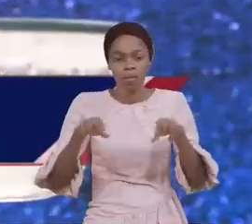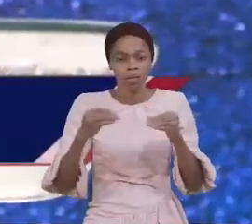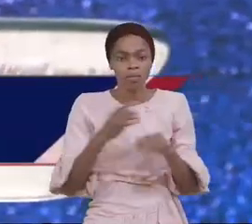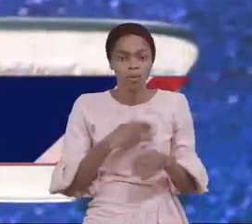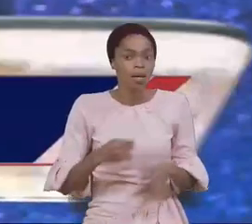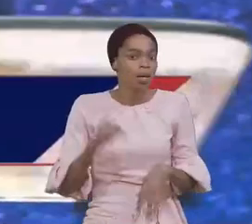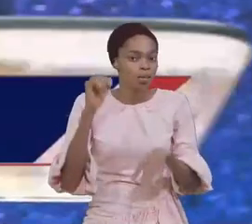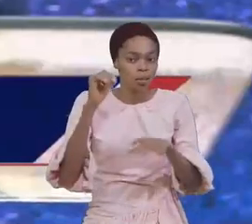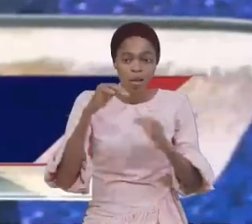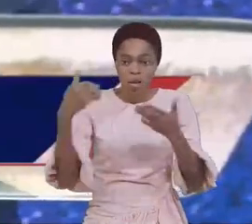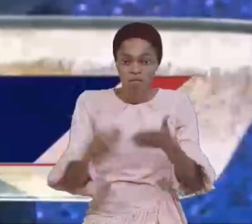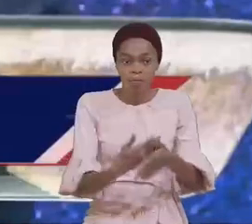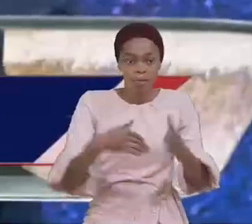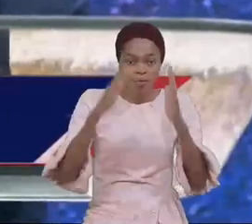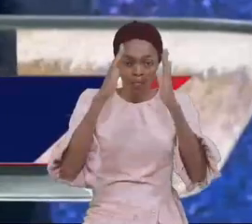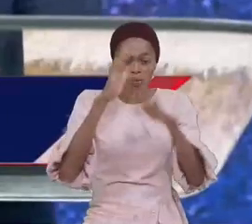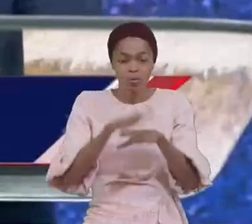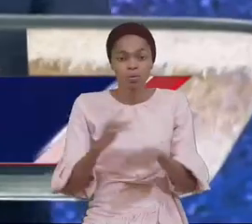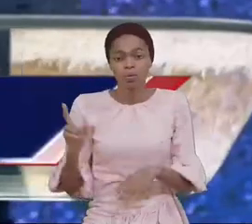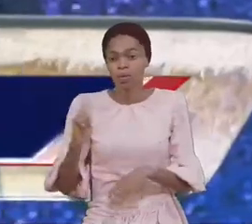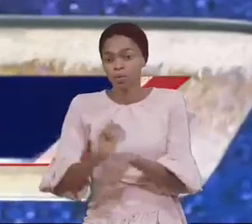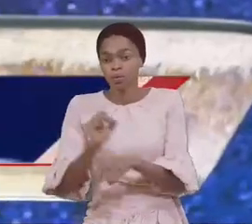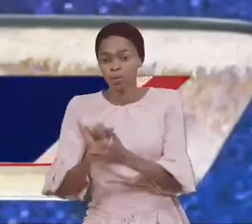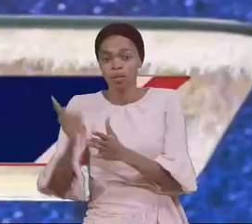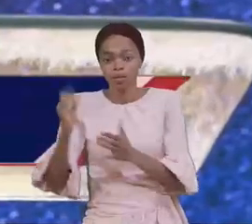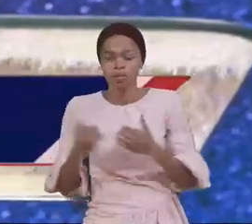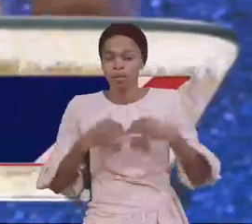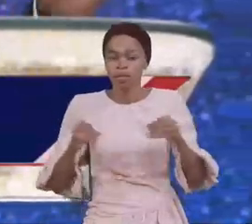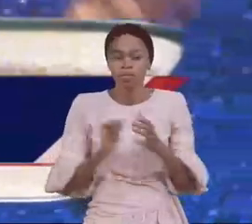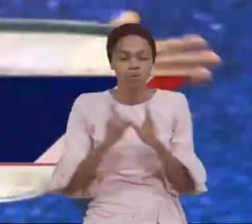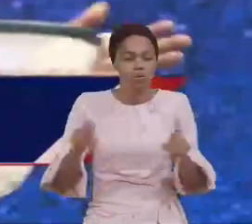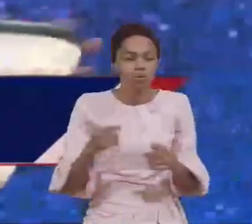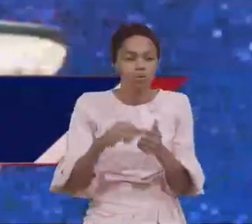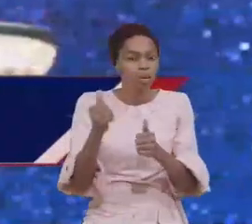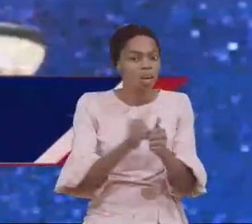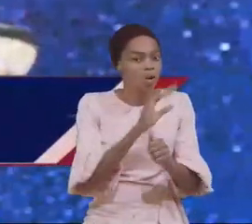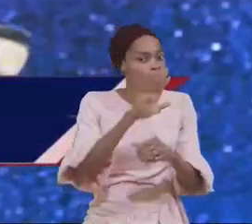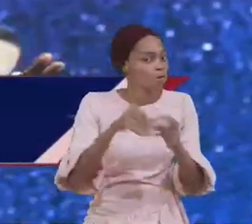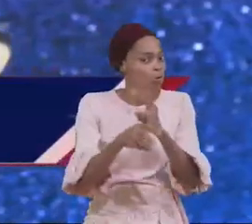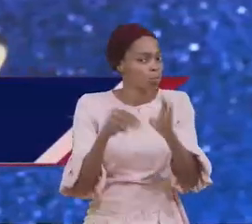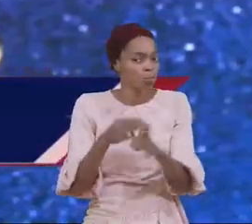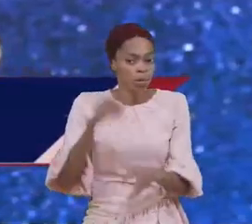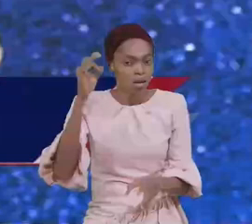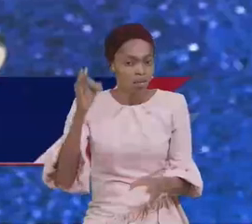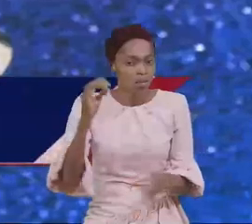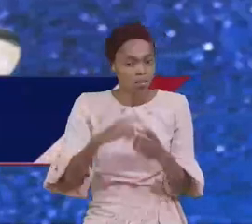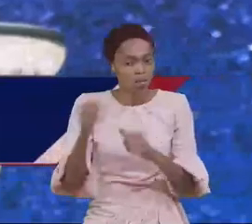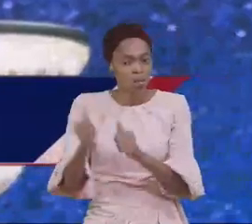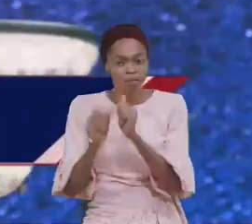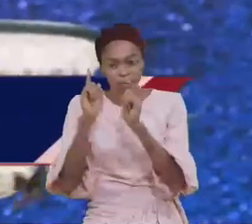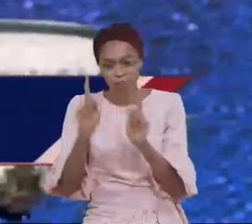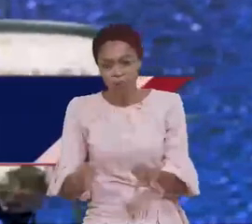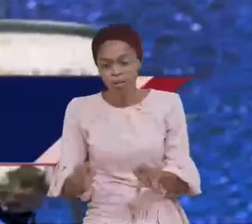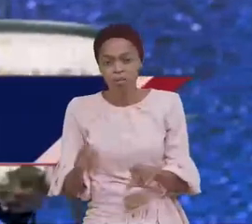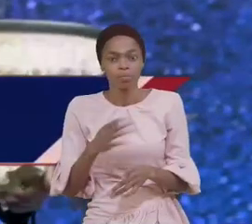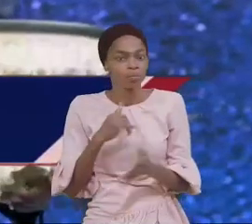commission. Aller partout le monde et prêcher la bonne nouvelle à toute la création. Le plan n'a pas changé. Le